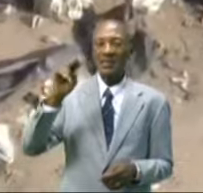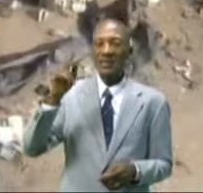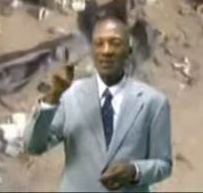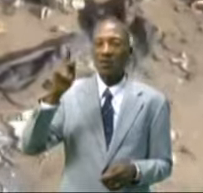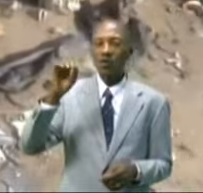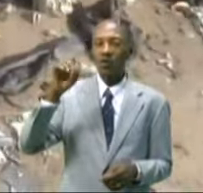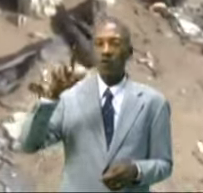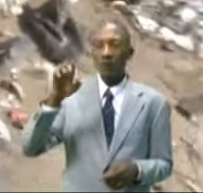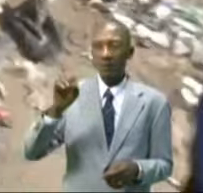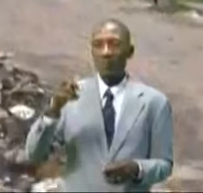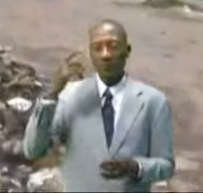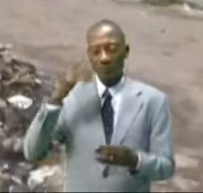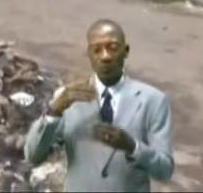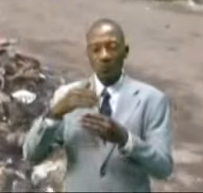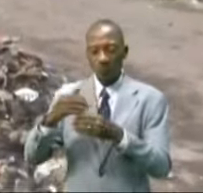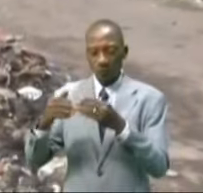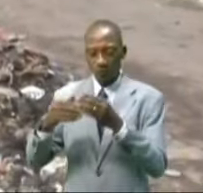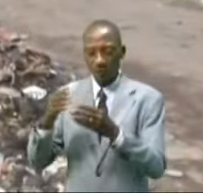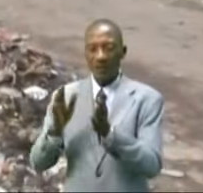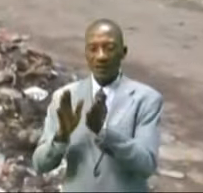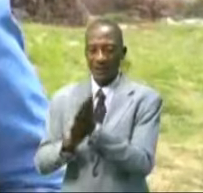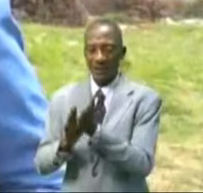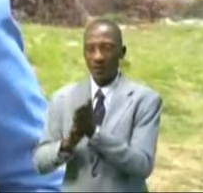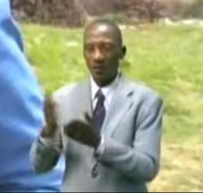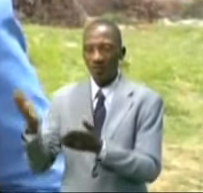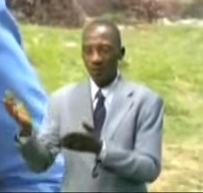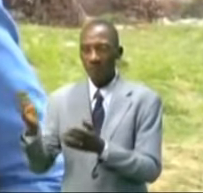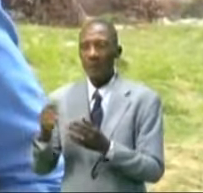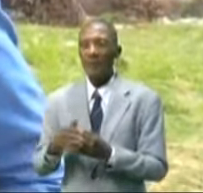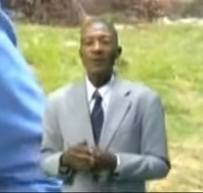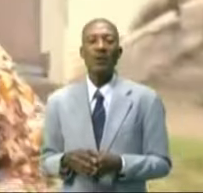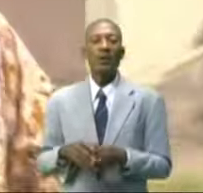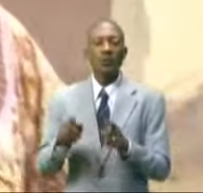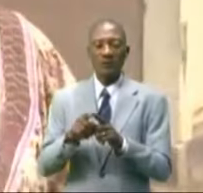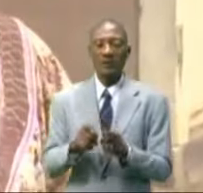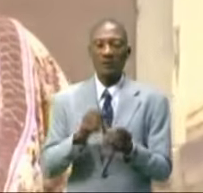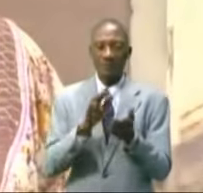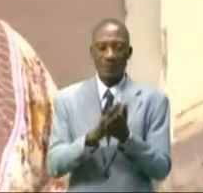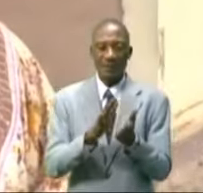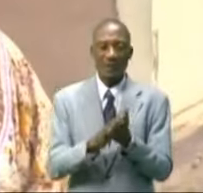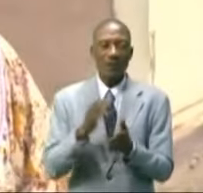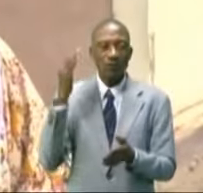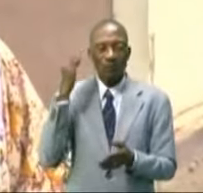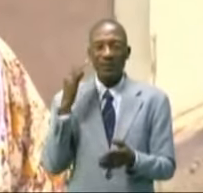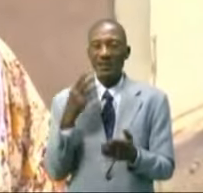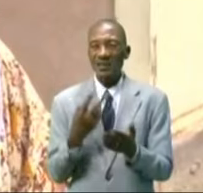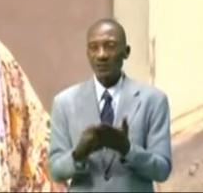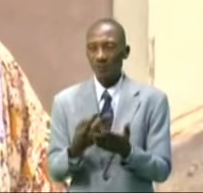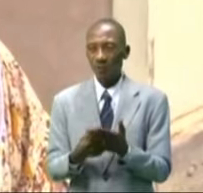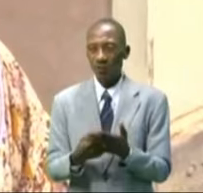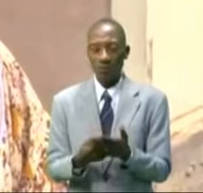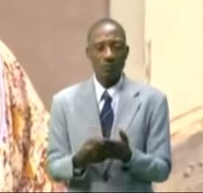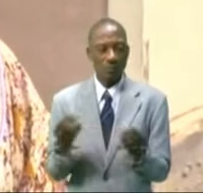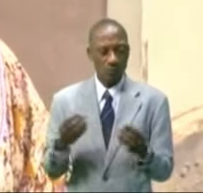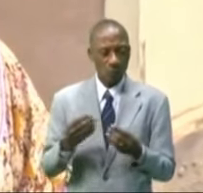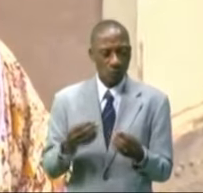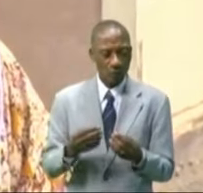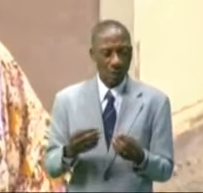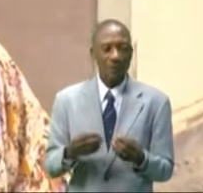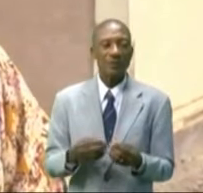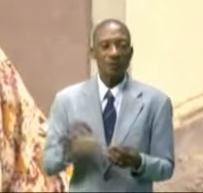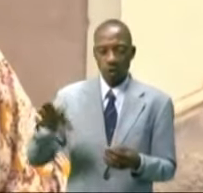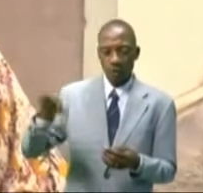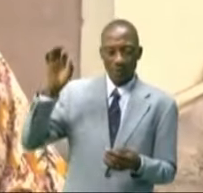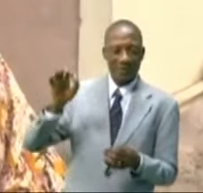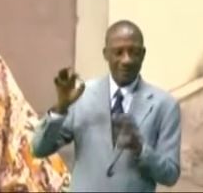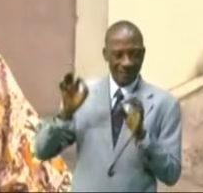scolaires. Grandement merci aussi au ministère des Sports aussi. Nous sommes enchantés de ces programmes, et